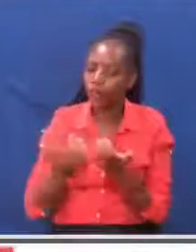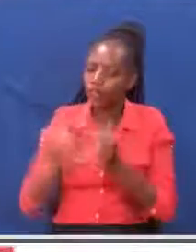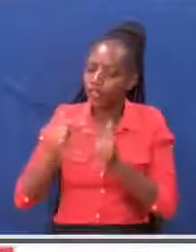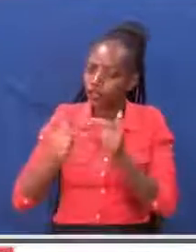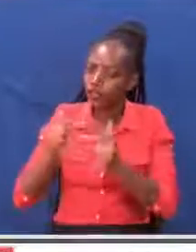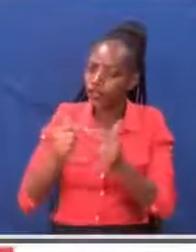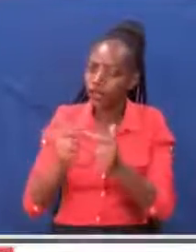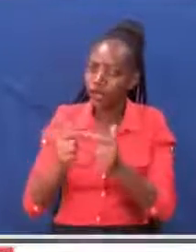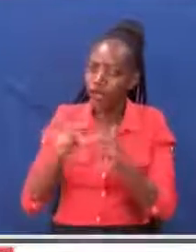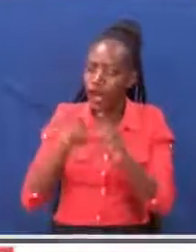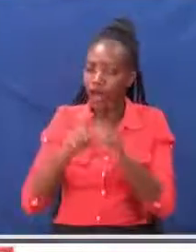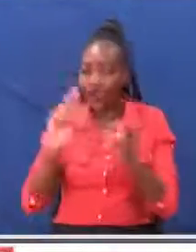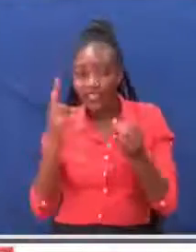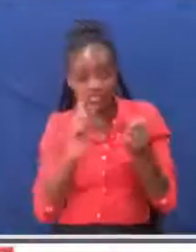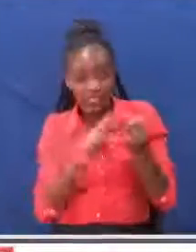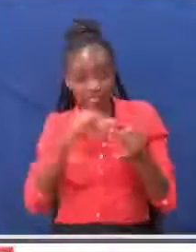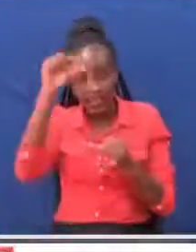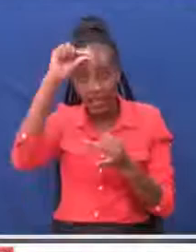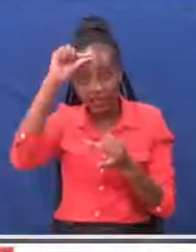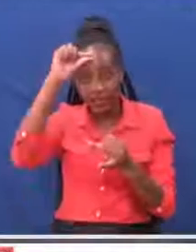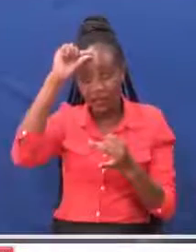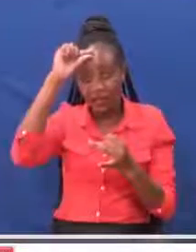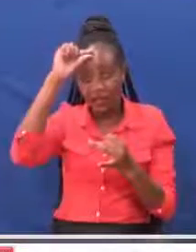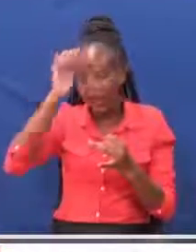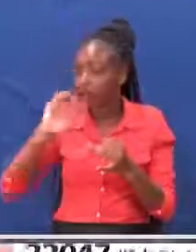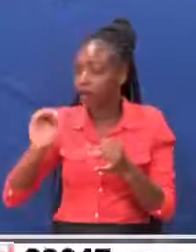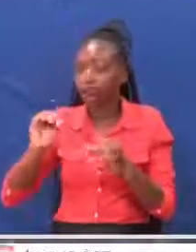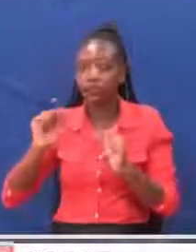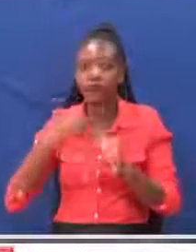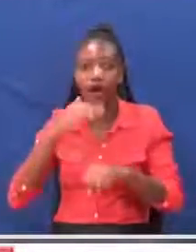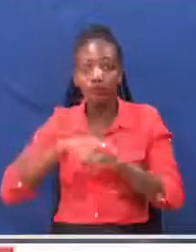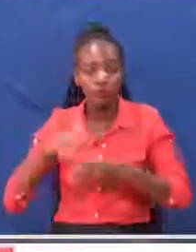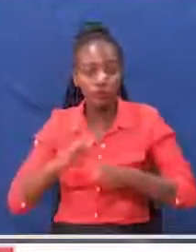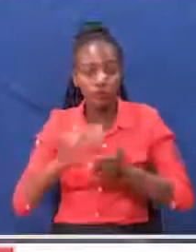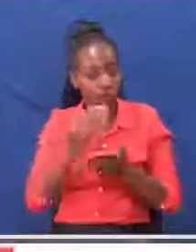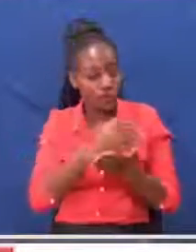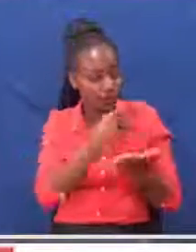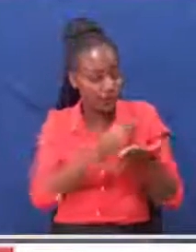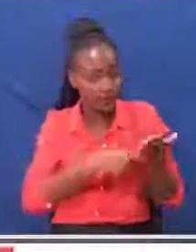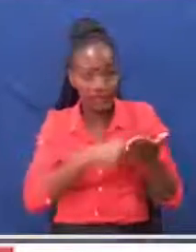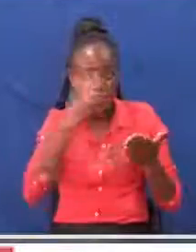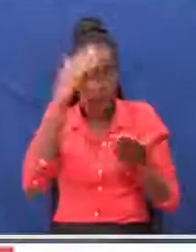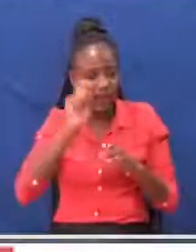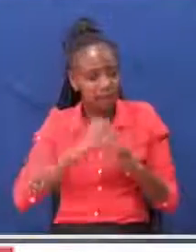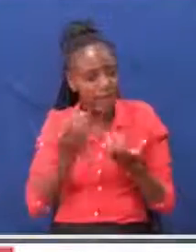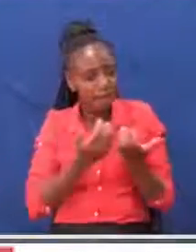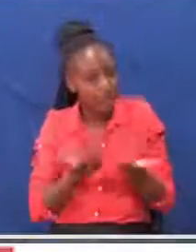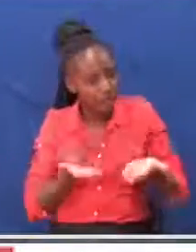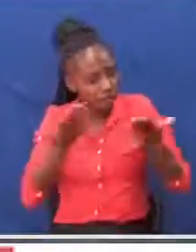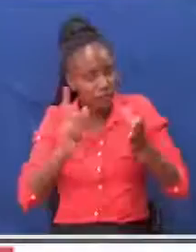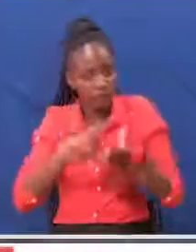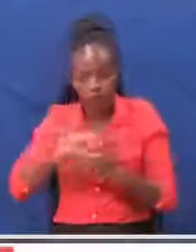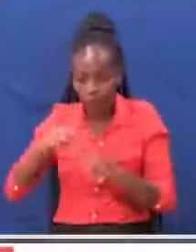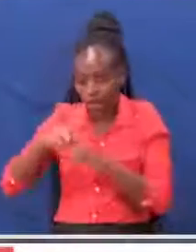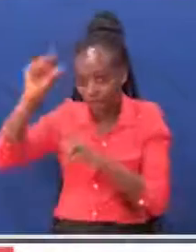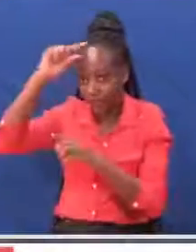hapo. Haya, kitu ya pili, serikali naye kama serikali ya kaunti tutakuwa na nafasi sasa ya kusanya ushuru, kwa sababu biashara ikipanda pia sisi